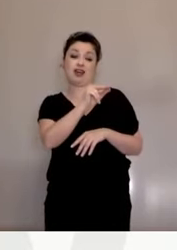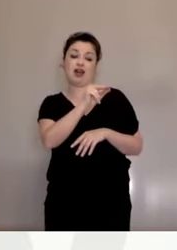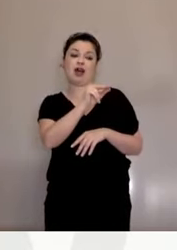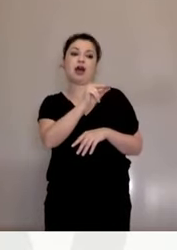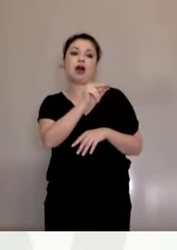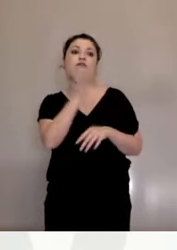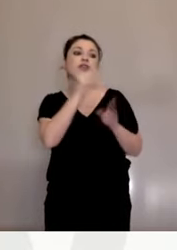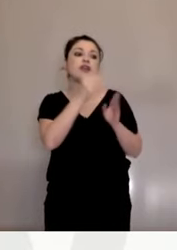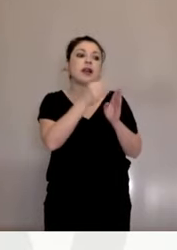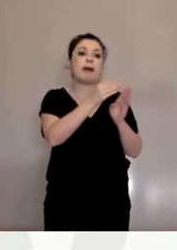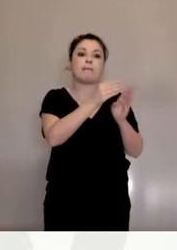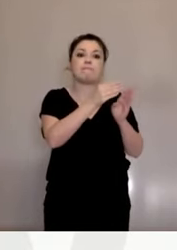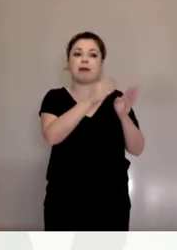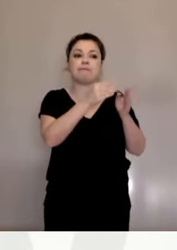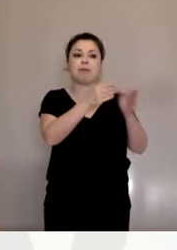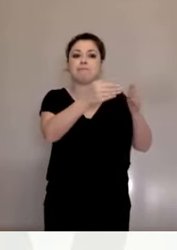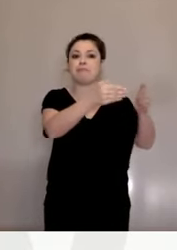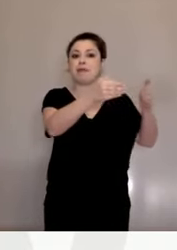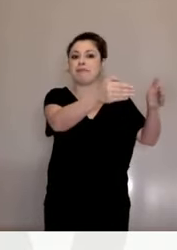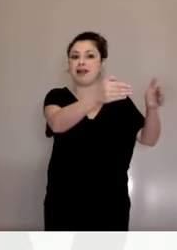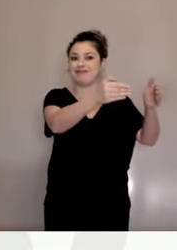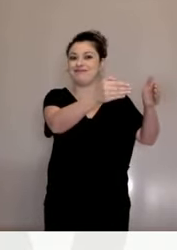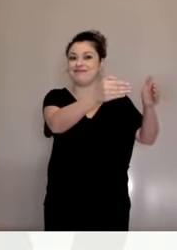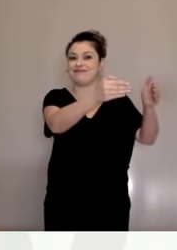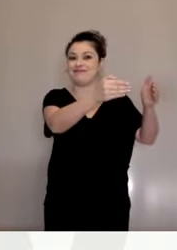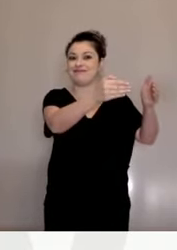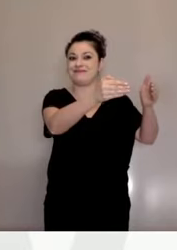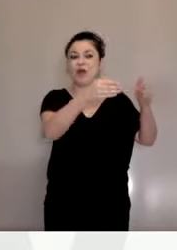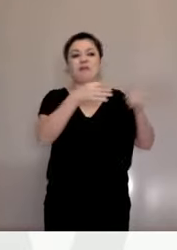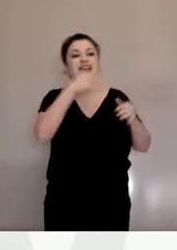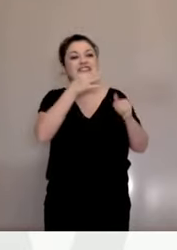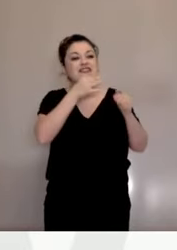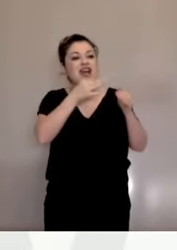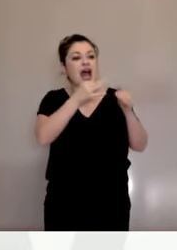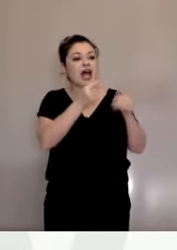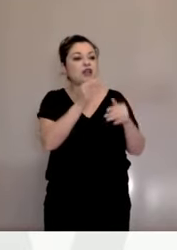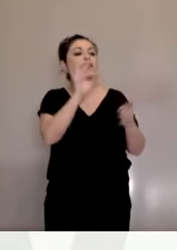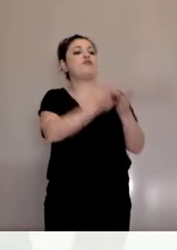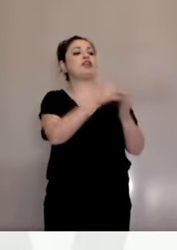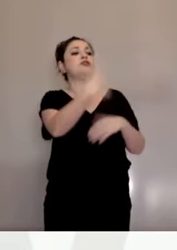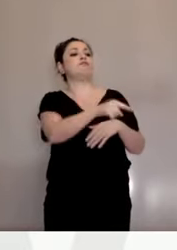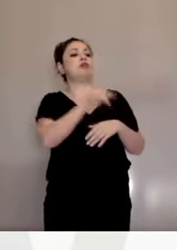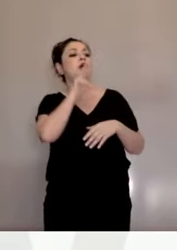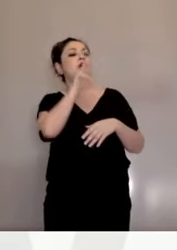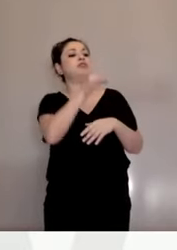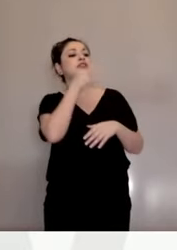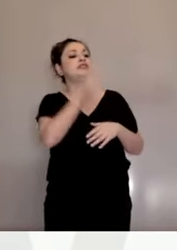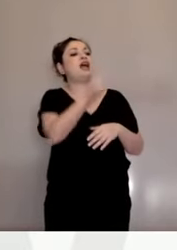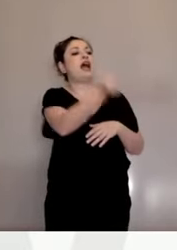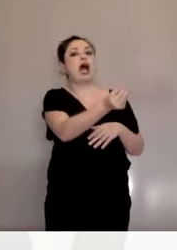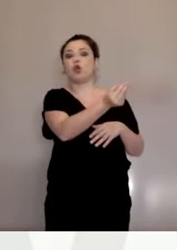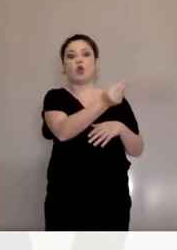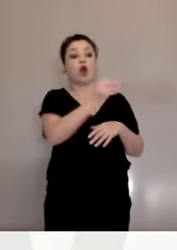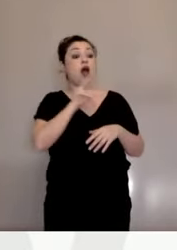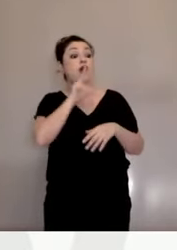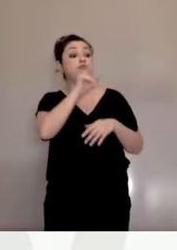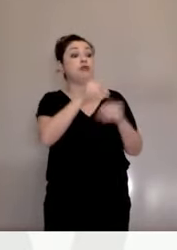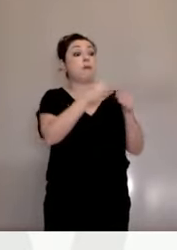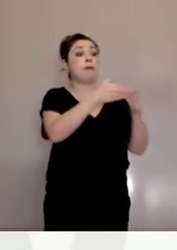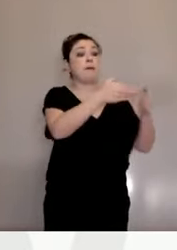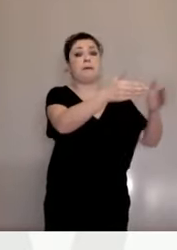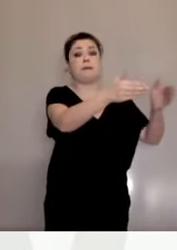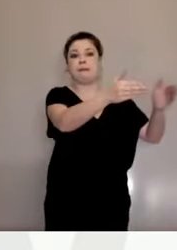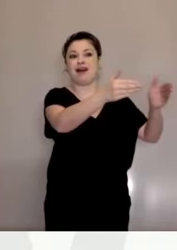aprire una possibilità di senso, di più di senso, ma non